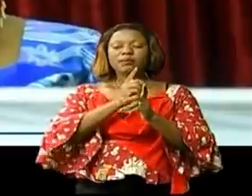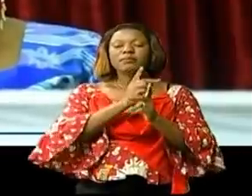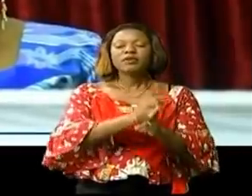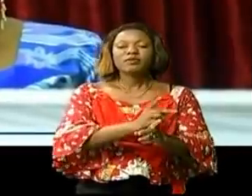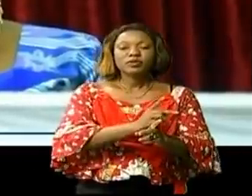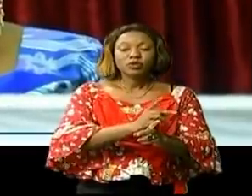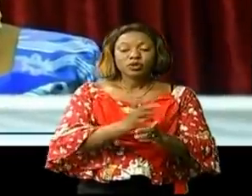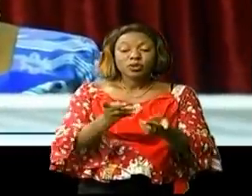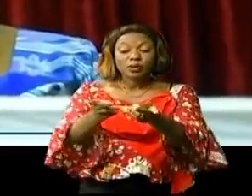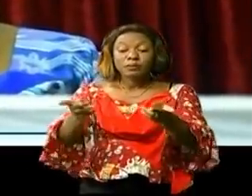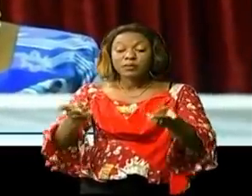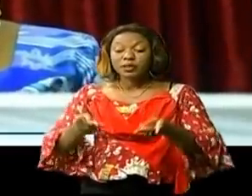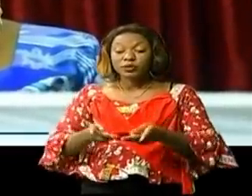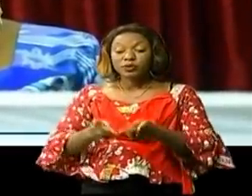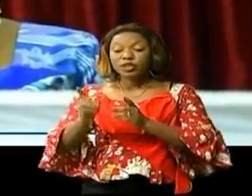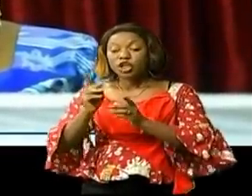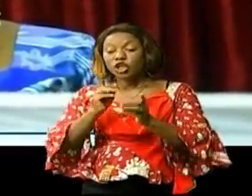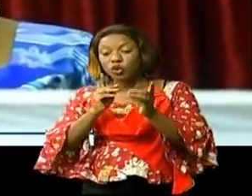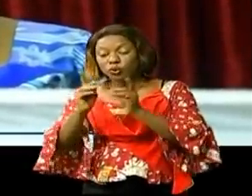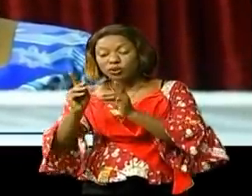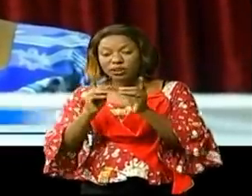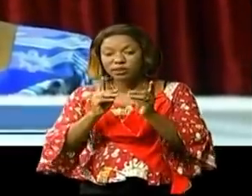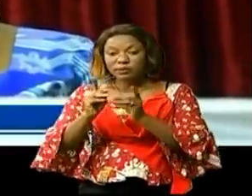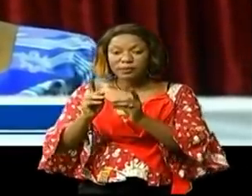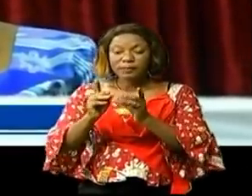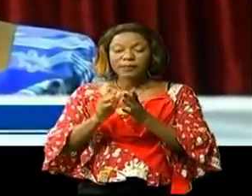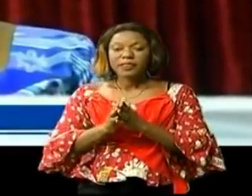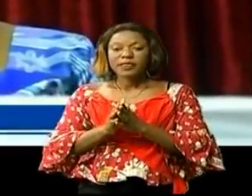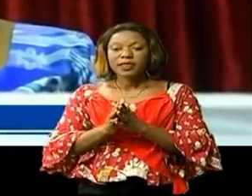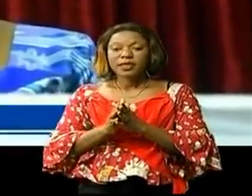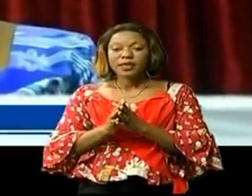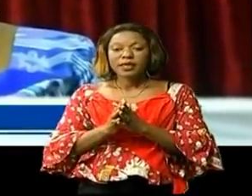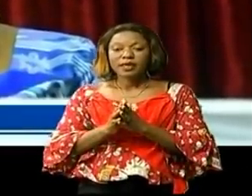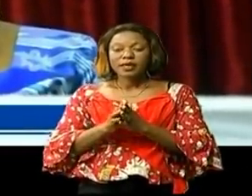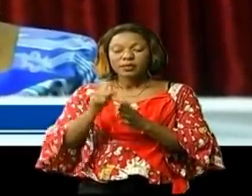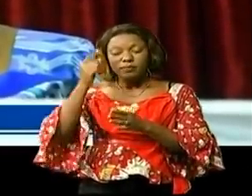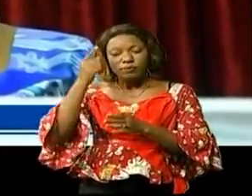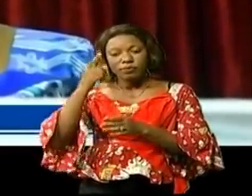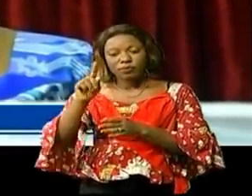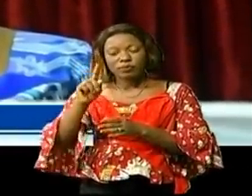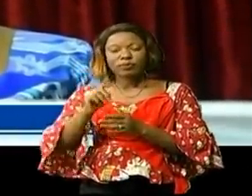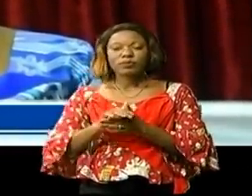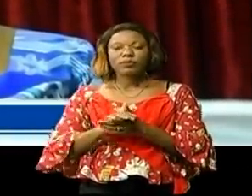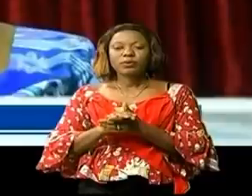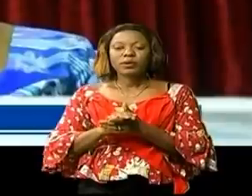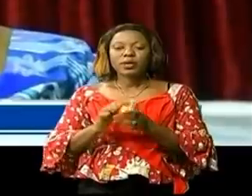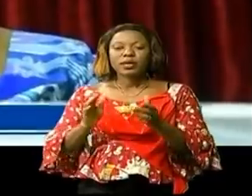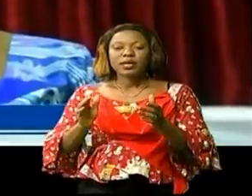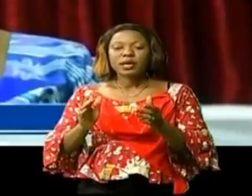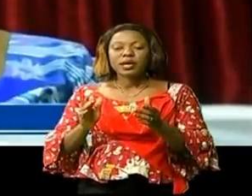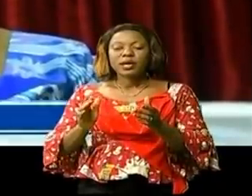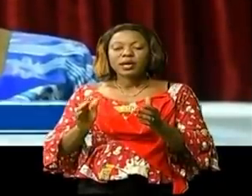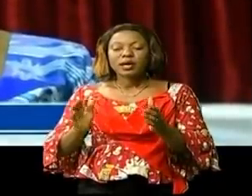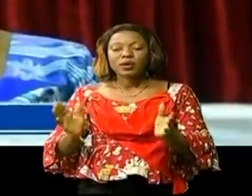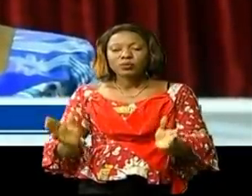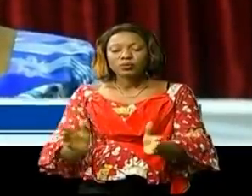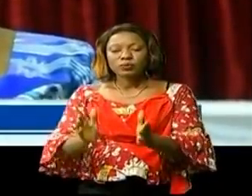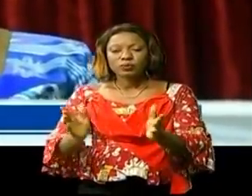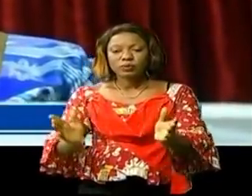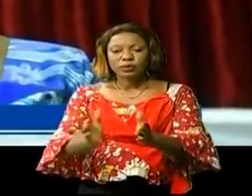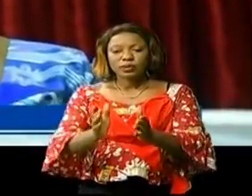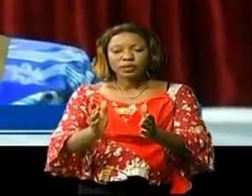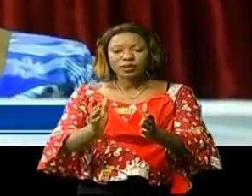de concertation qu'est les FONAST pour la mobilisation du secteur